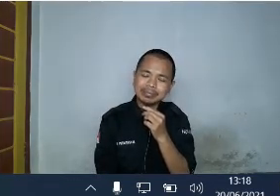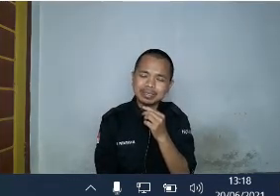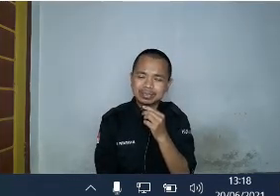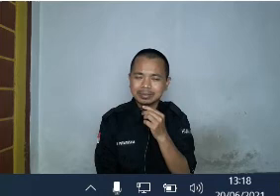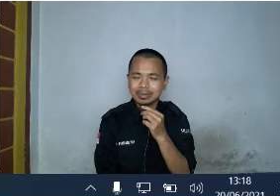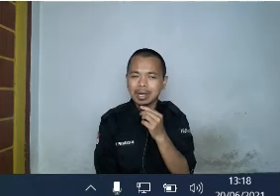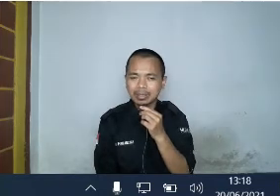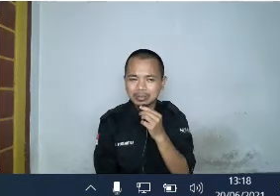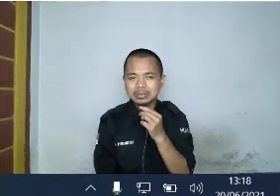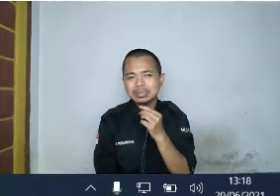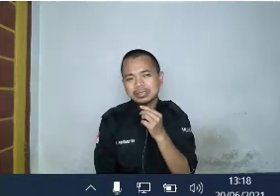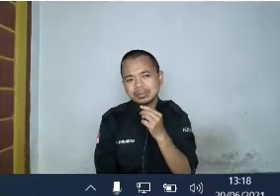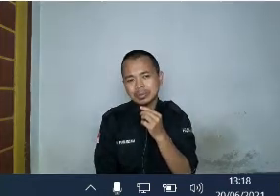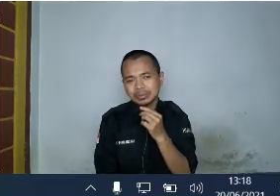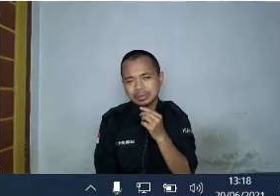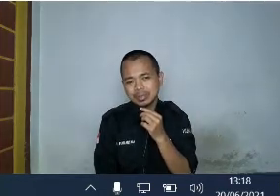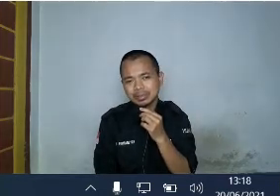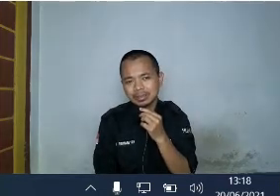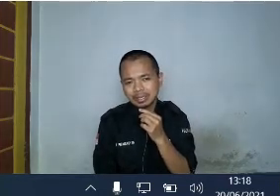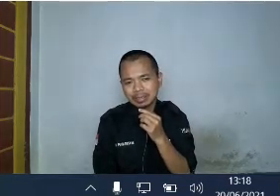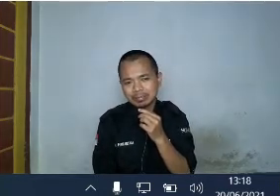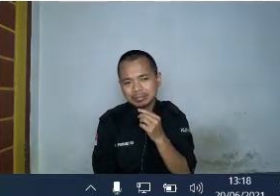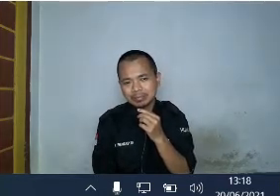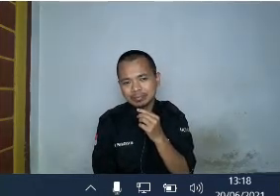06.00 to kalau